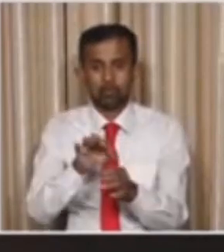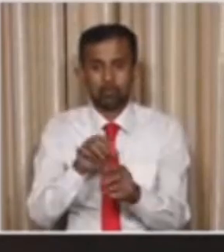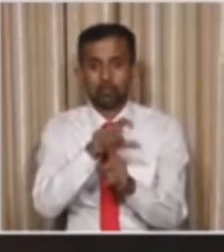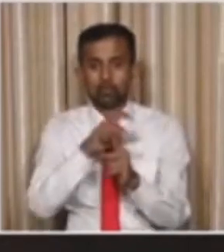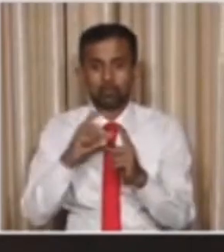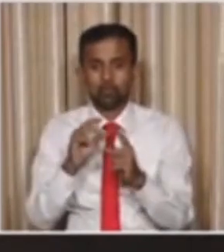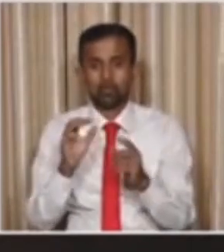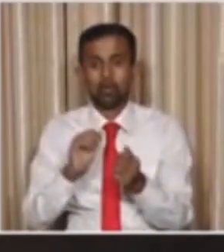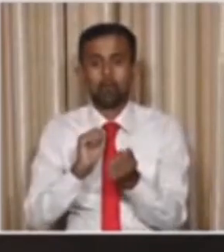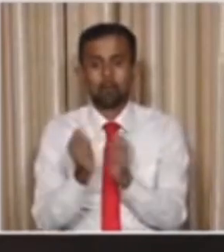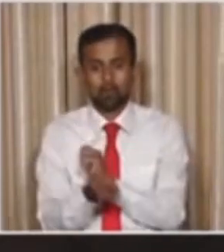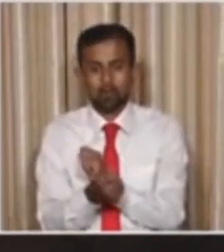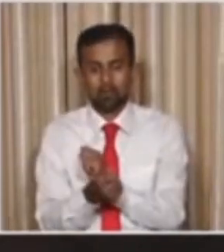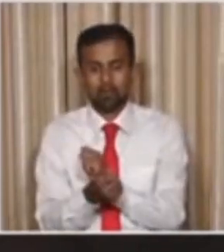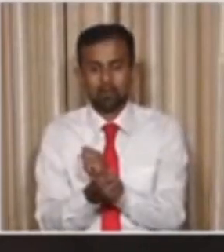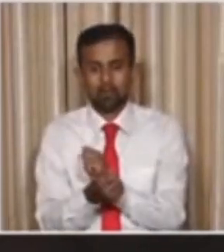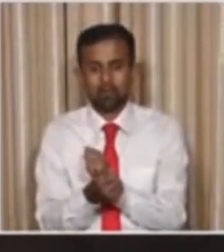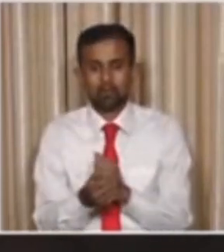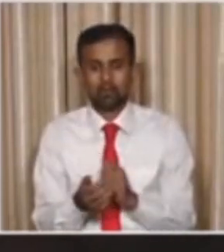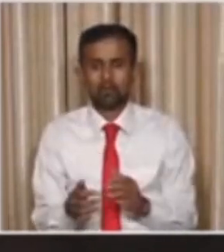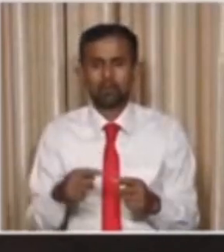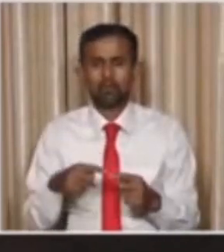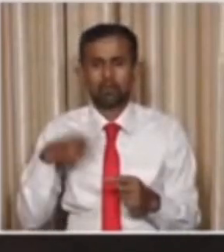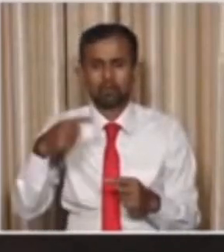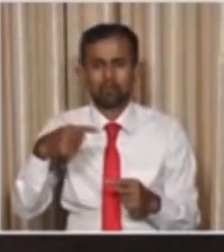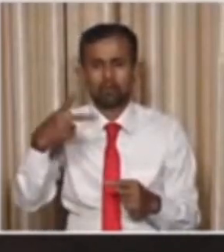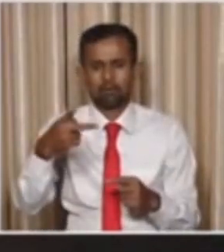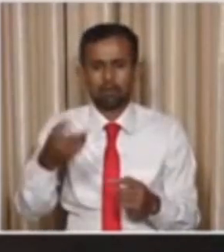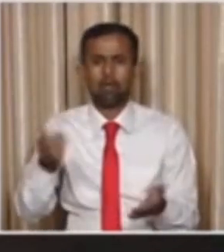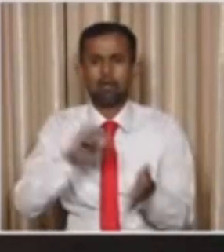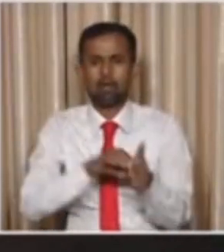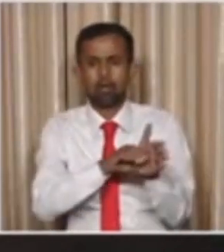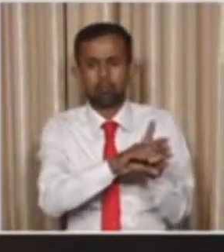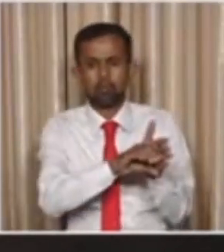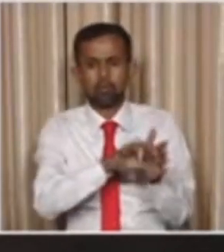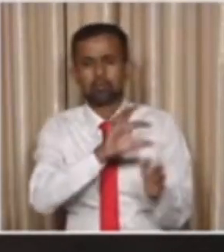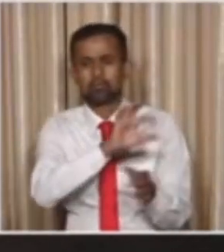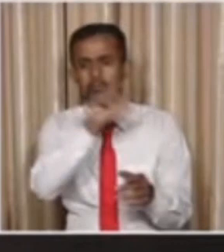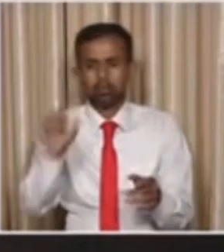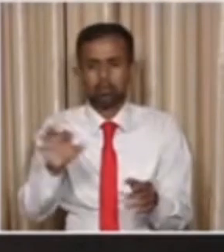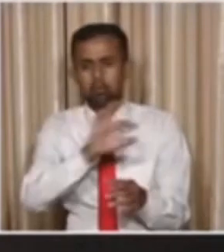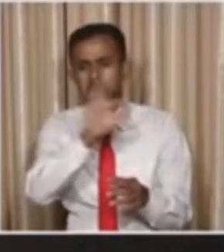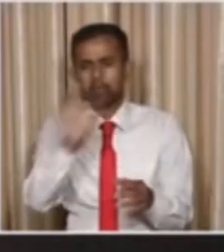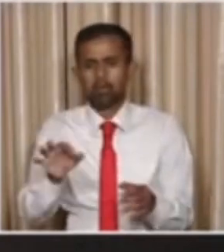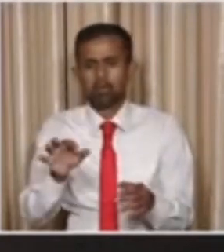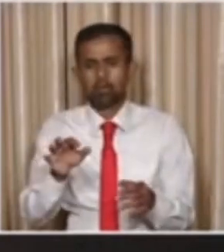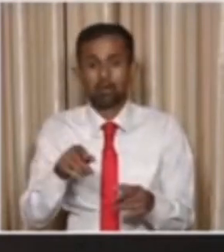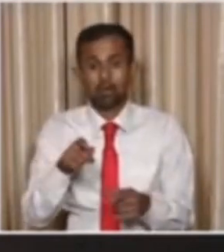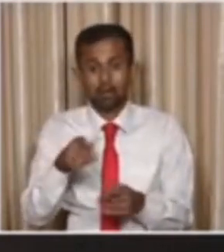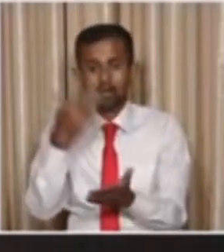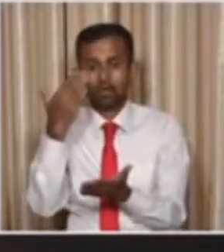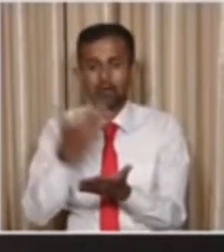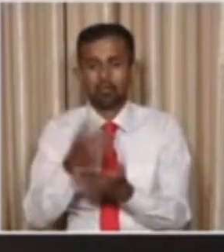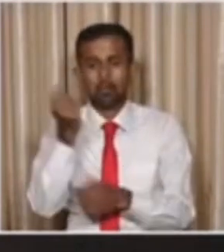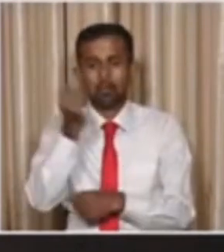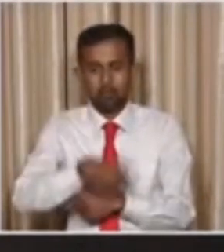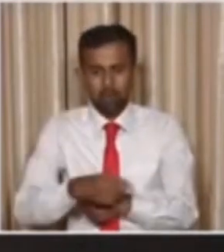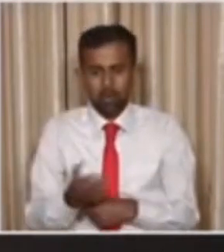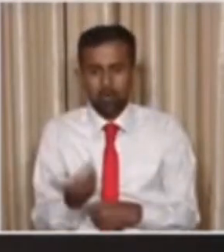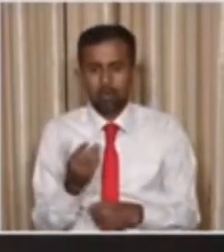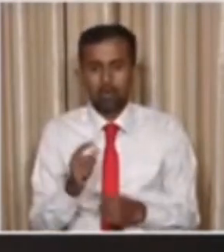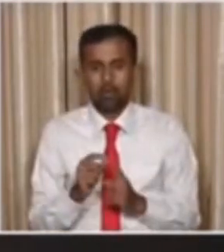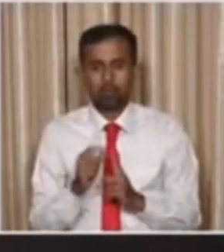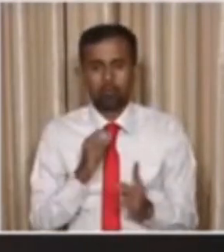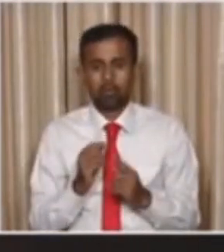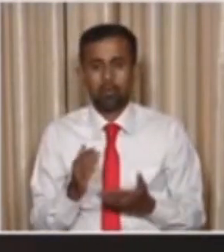වෙනස් කරගන්න ඕන. එහෙම නැත්නම් මේක ආයේ හෙට අනිද්දා බුකීකාරයෝ ටිකක් එනවා මේක නවත්තන්න බෑ. ඒක නතර කරන්න අවශ්‍ය පියවර ගන්න මේ